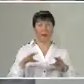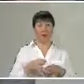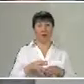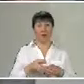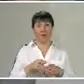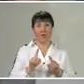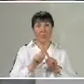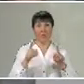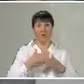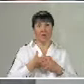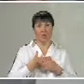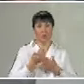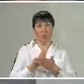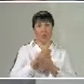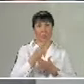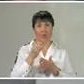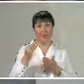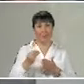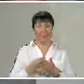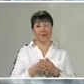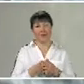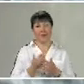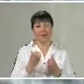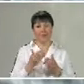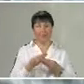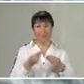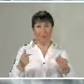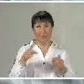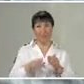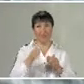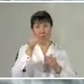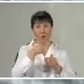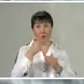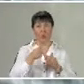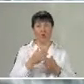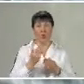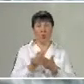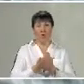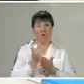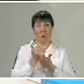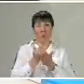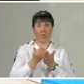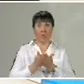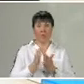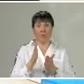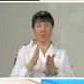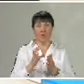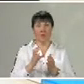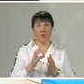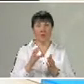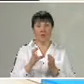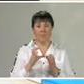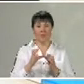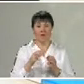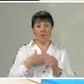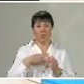предпринимателей с весны этого года проект снова в деле успешно зарекомендовал себя не только в кубанской столице но и еще в 4 городах